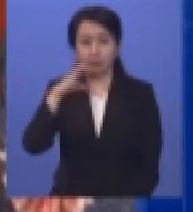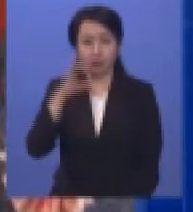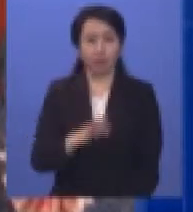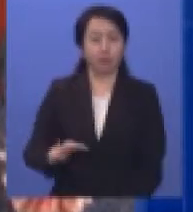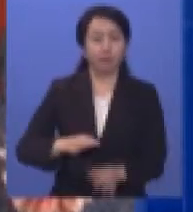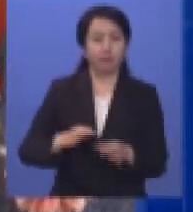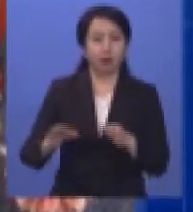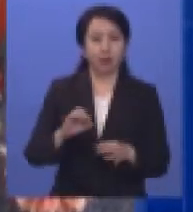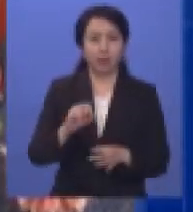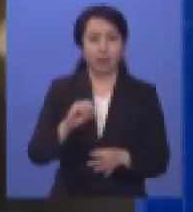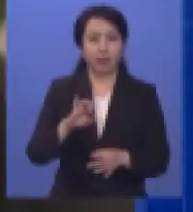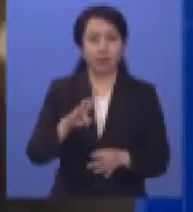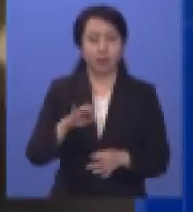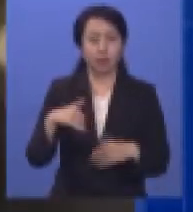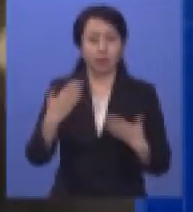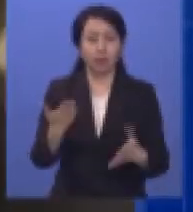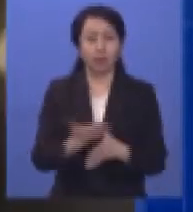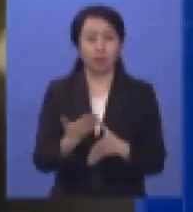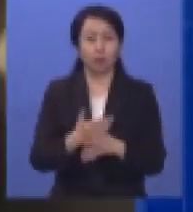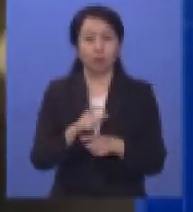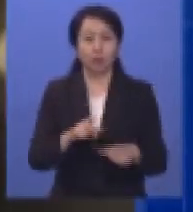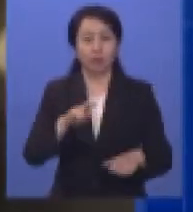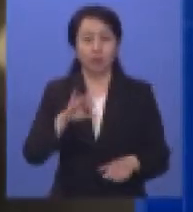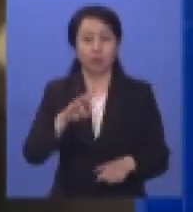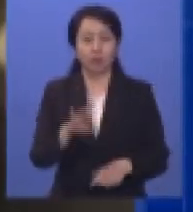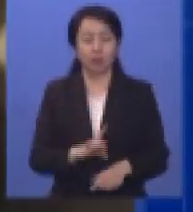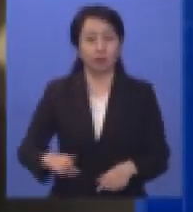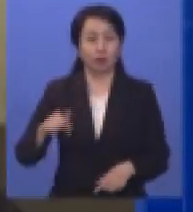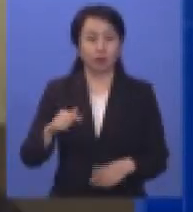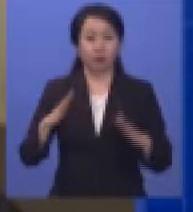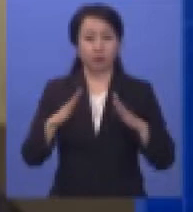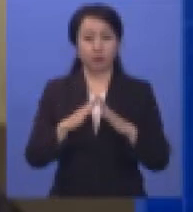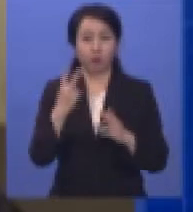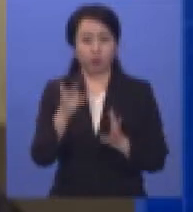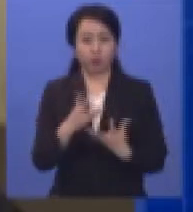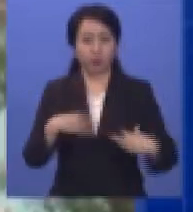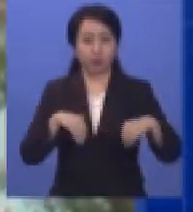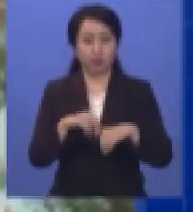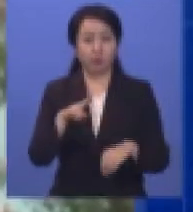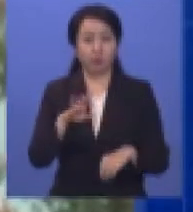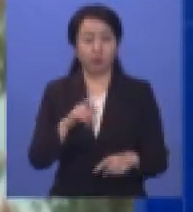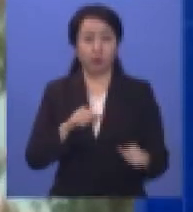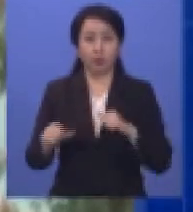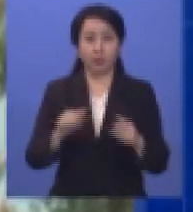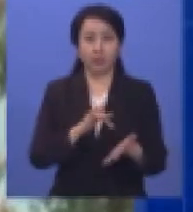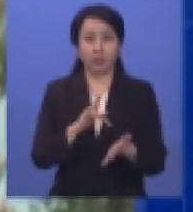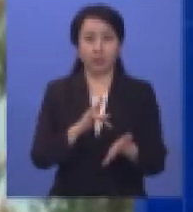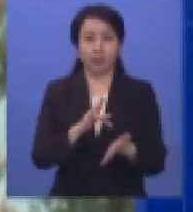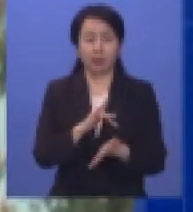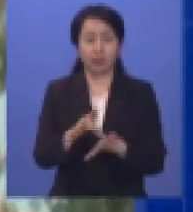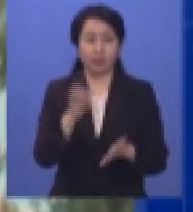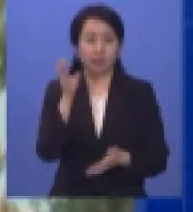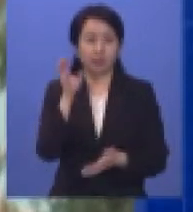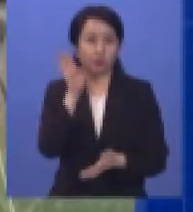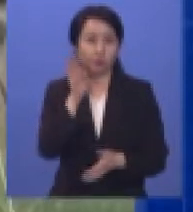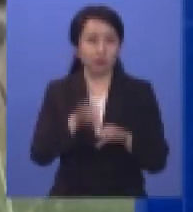Северо-казахстанский филиал Есельсу оказал помощь жителям Есельского района. Так, дома двух семей в селе Петровка подключили к центральному